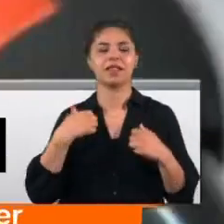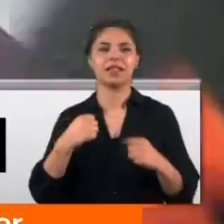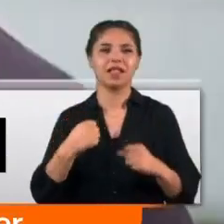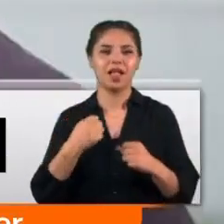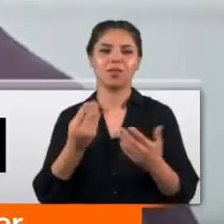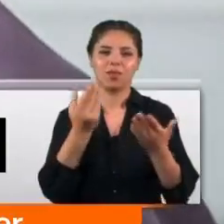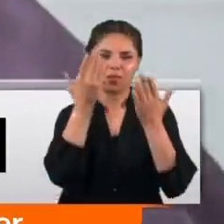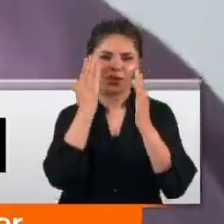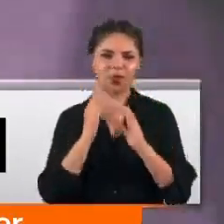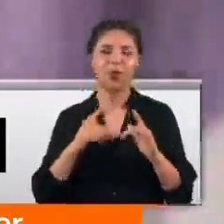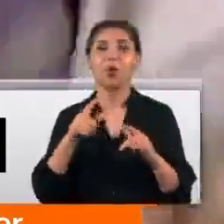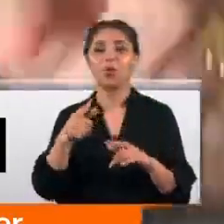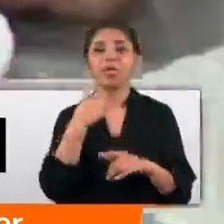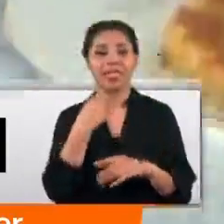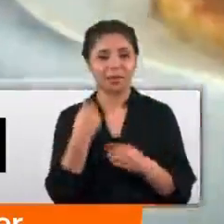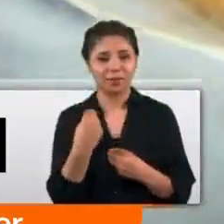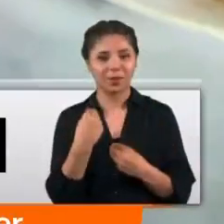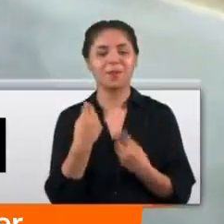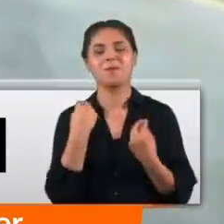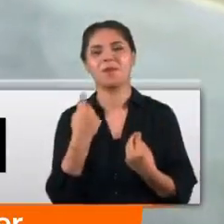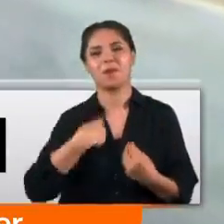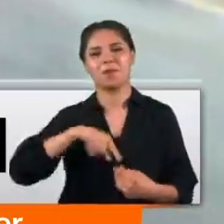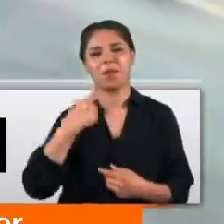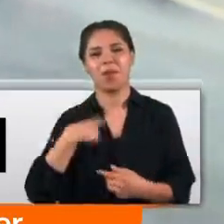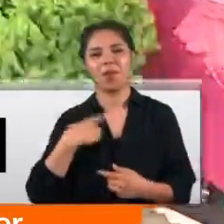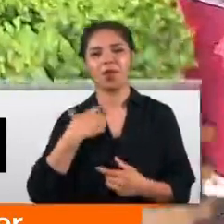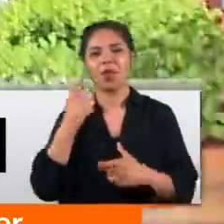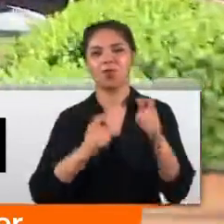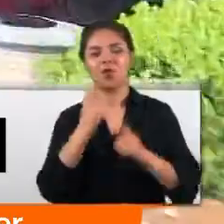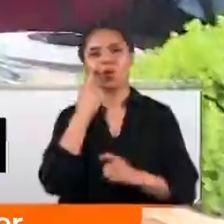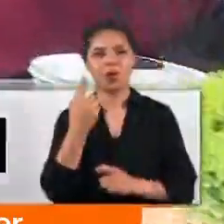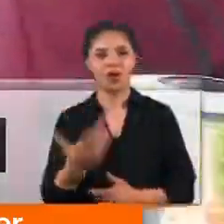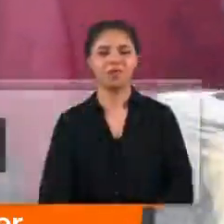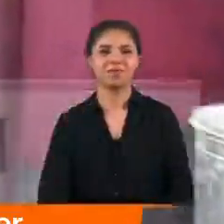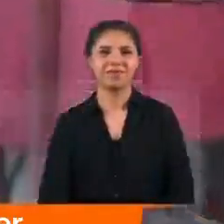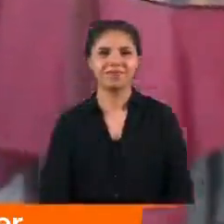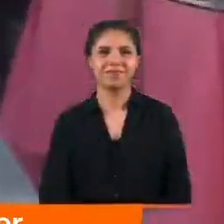şükür. Nasıl künefeniz, iyi midir, güzel mi? Güzel. Çok güzel. Bizim künefemiz sütlüdür.